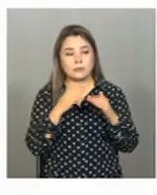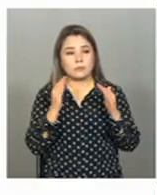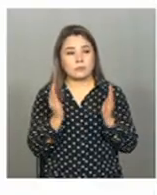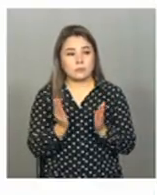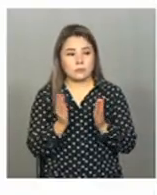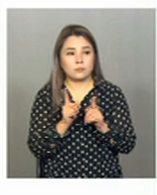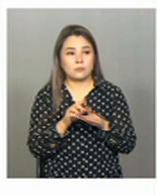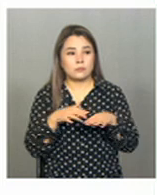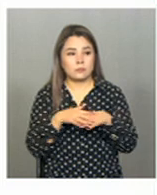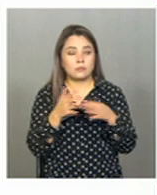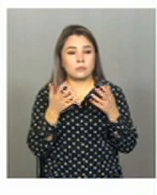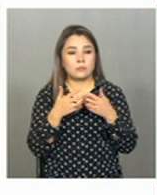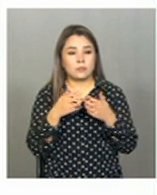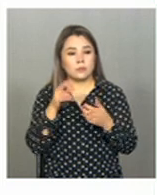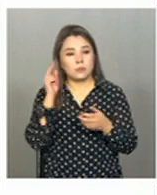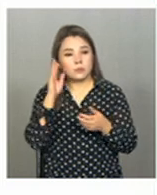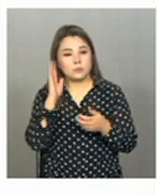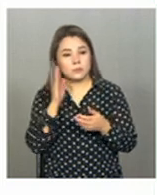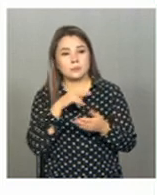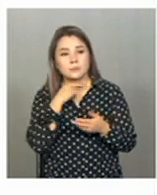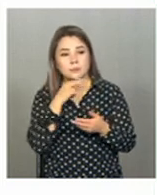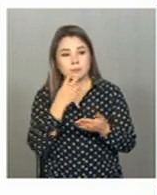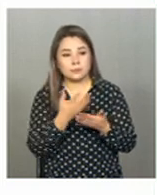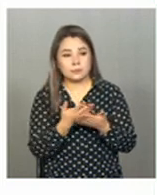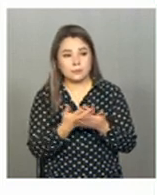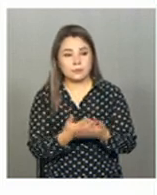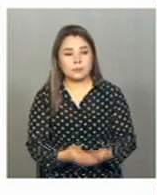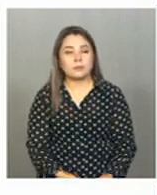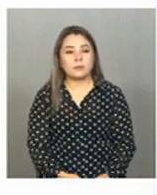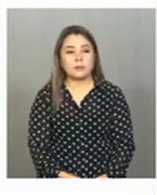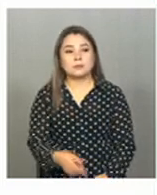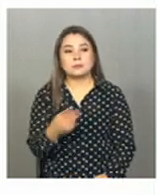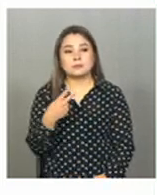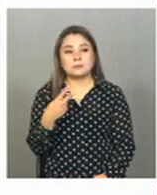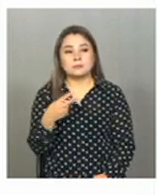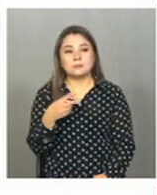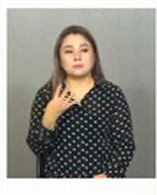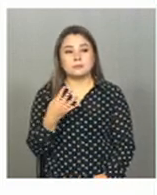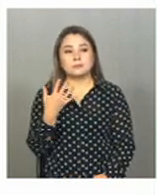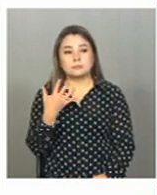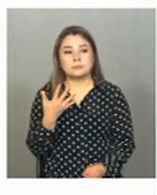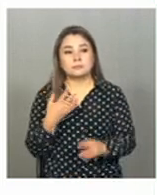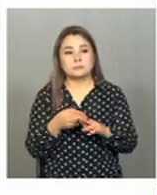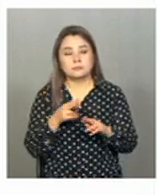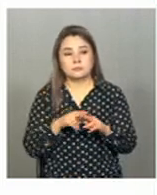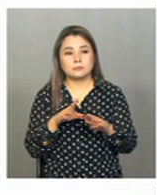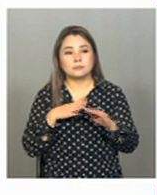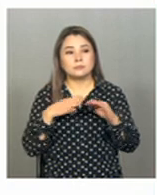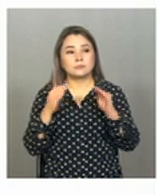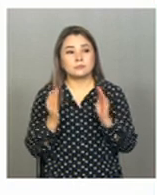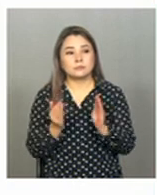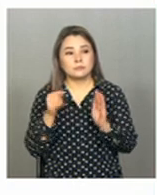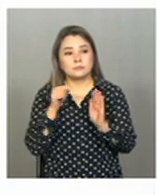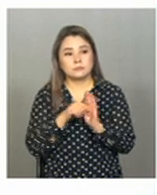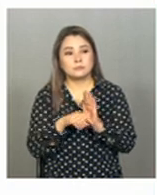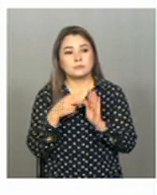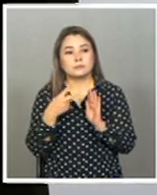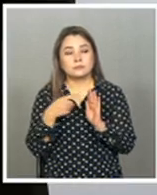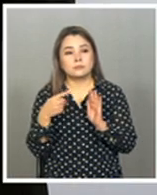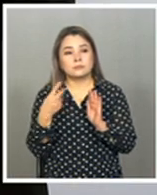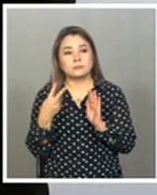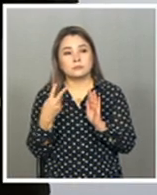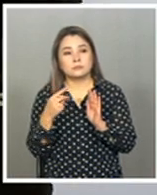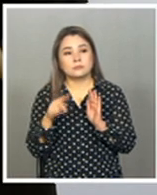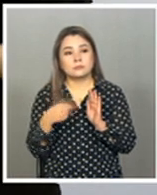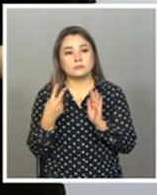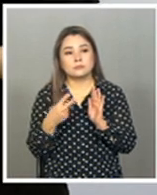амалын қолданамыз. Яғни 24.5-ті жақшаның сыртына шығарамыз да, жақшаның ішінде минус 2.17 мен